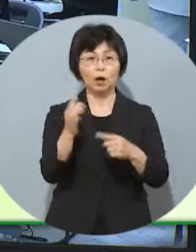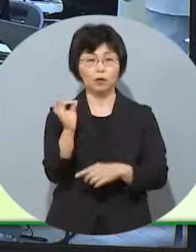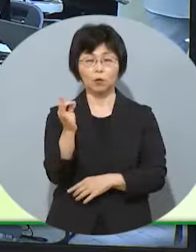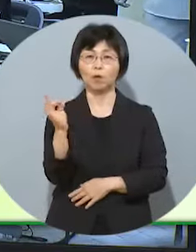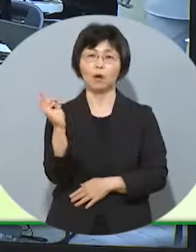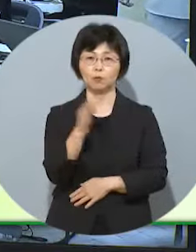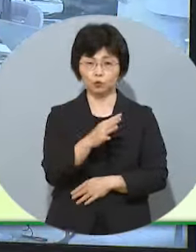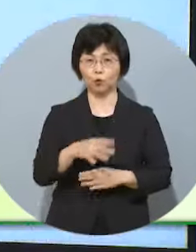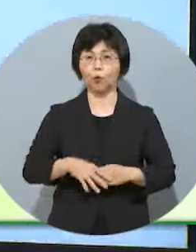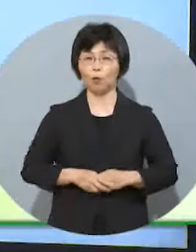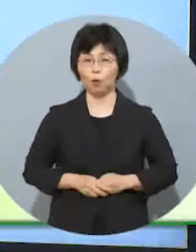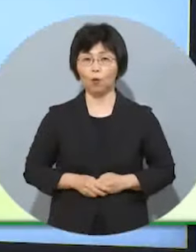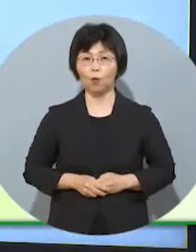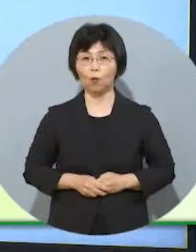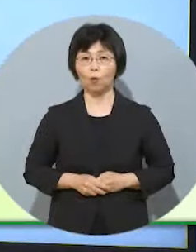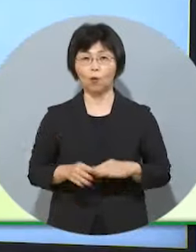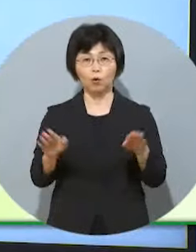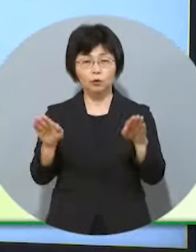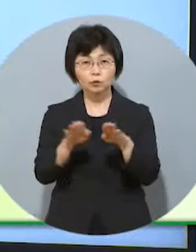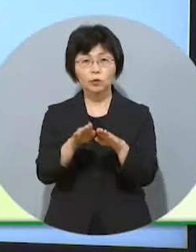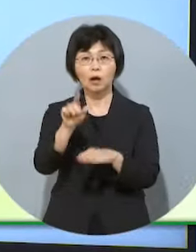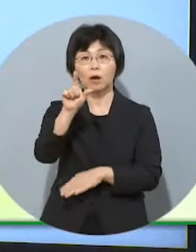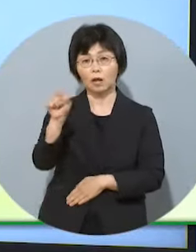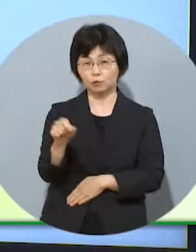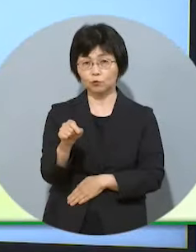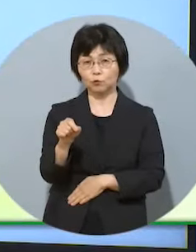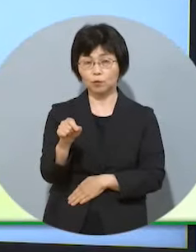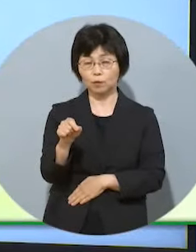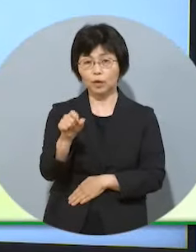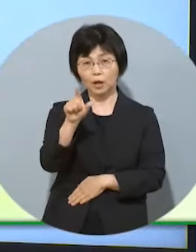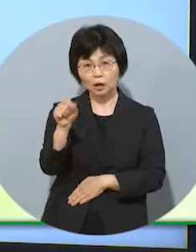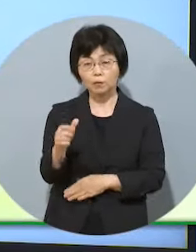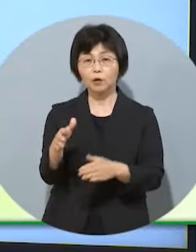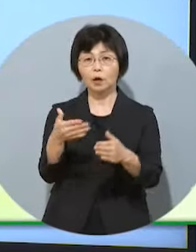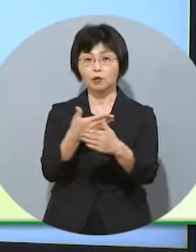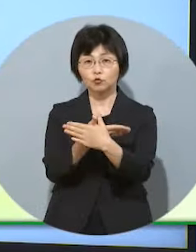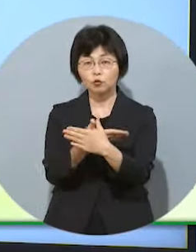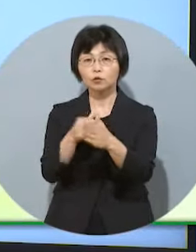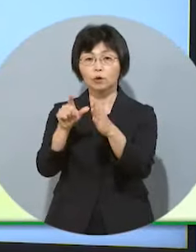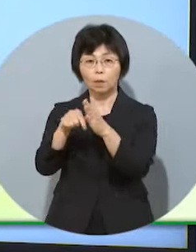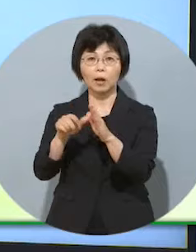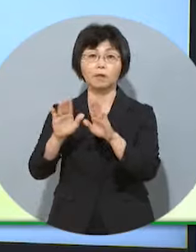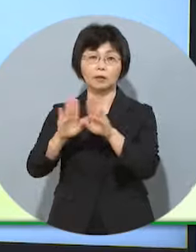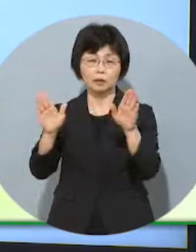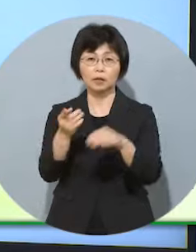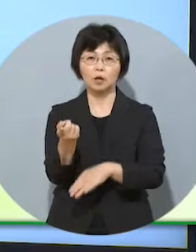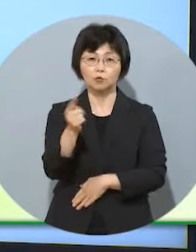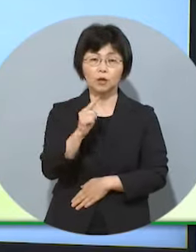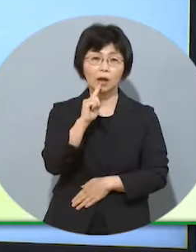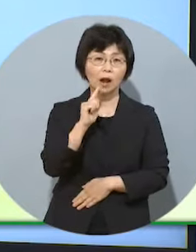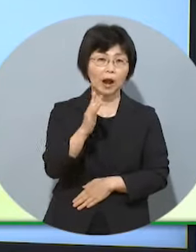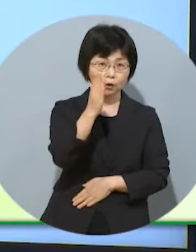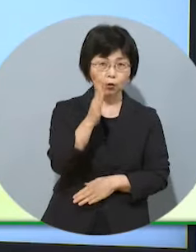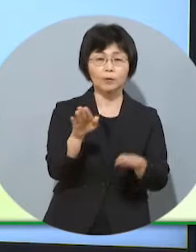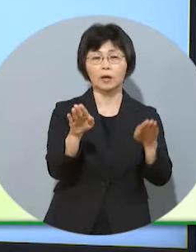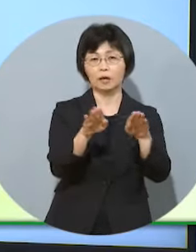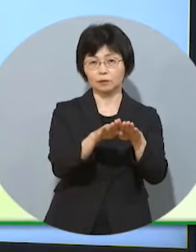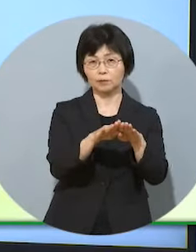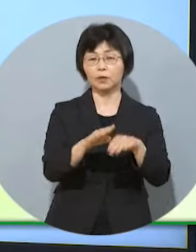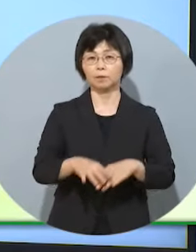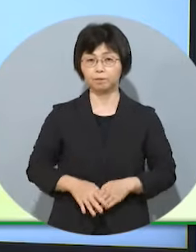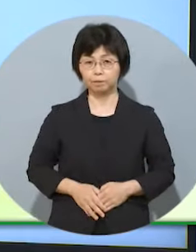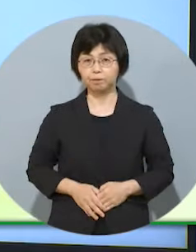。休館は月曜日ですが、祝日の場合は翌火曜日が休館になります。